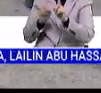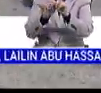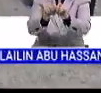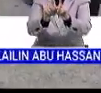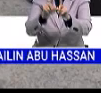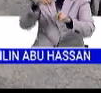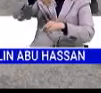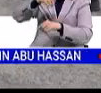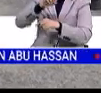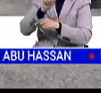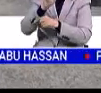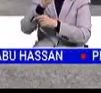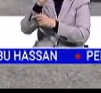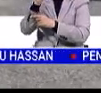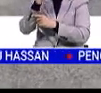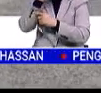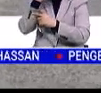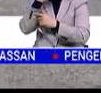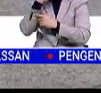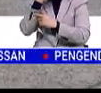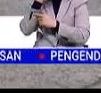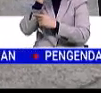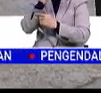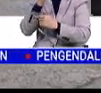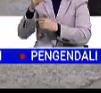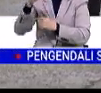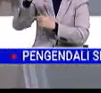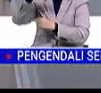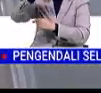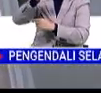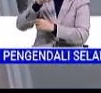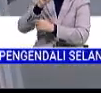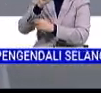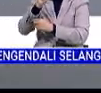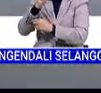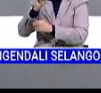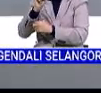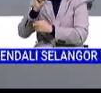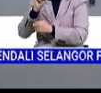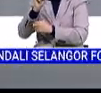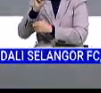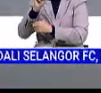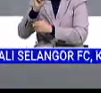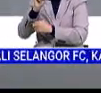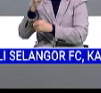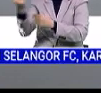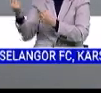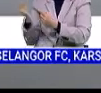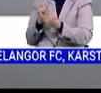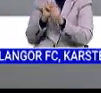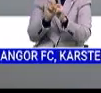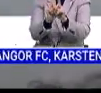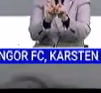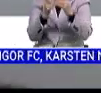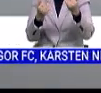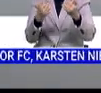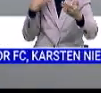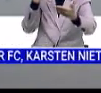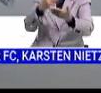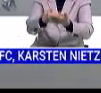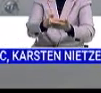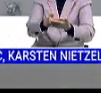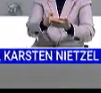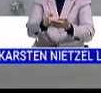Mahkota, Pangeran Muda Al-Muhtadi Billah dan Pangeran Anak Isteri, Pangeran Anak Sarah. Sejurus ketibaan Perdana Menteri,